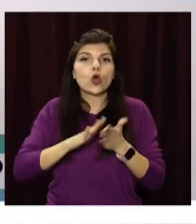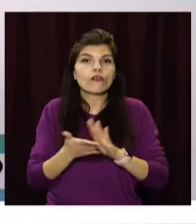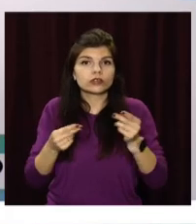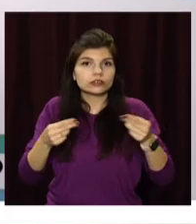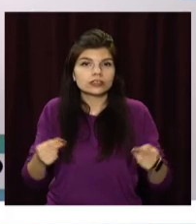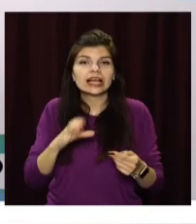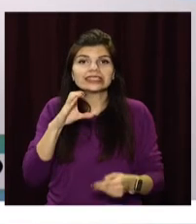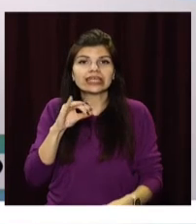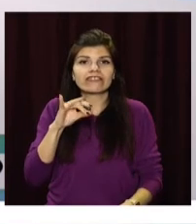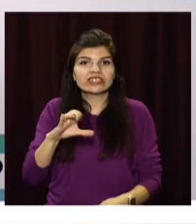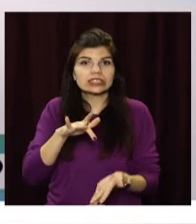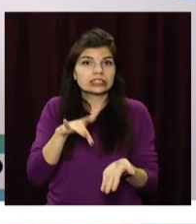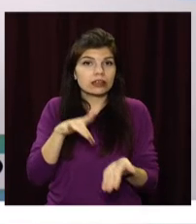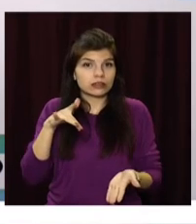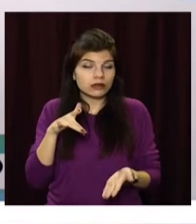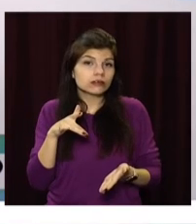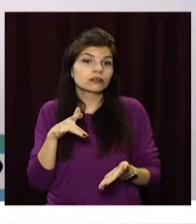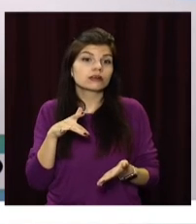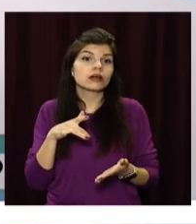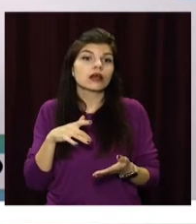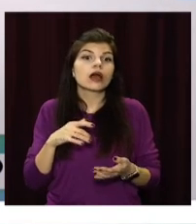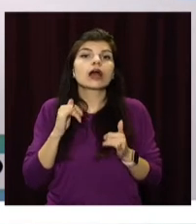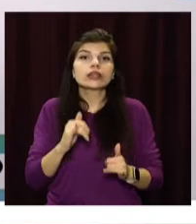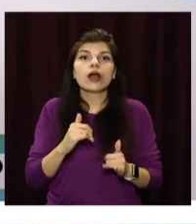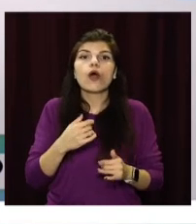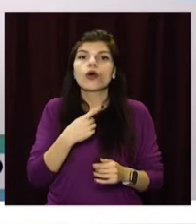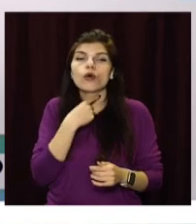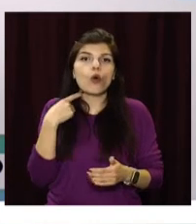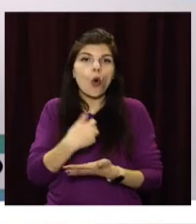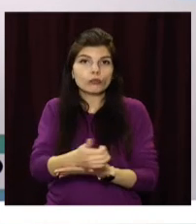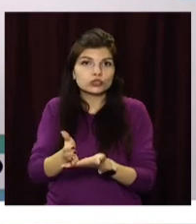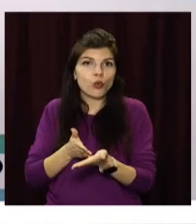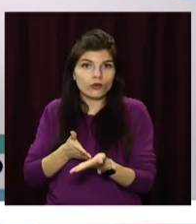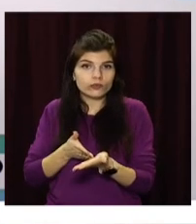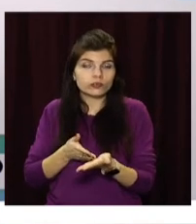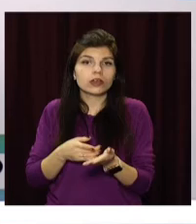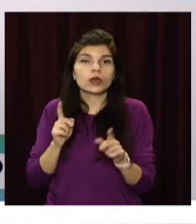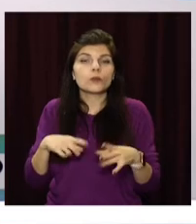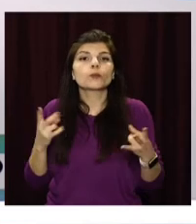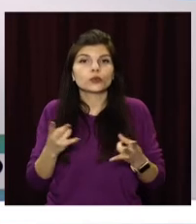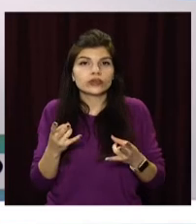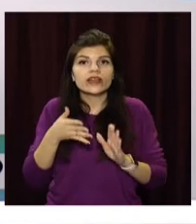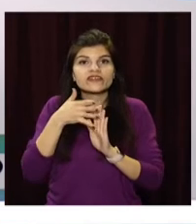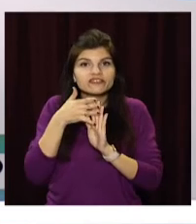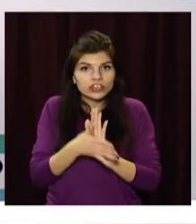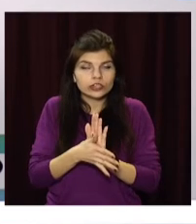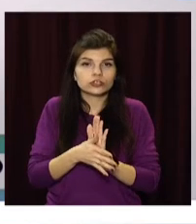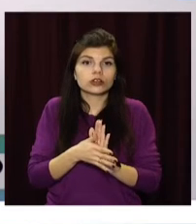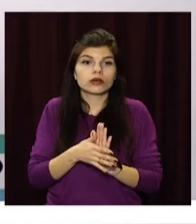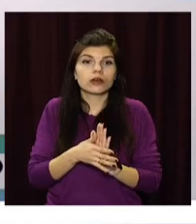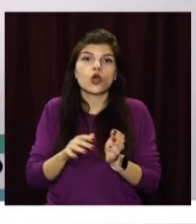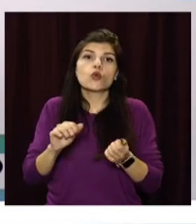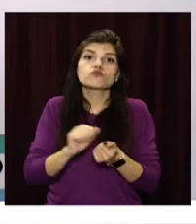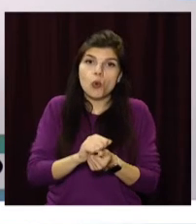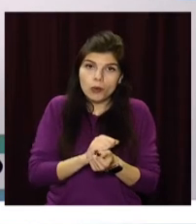договори з сервісними центрами для її обслуговування. Та потрібно витрачати